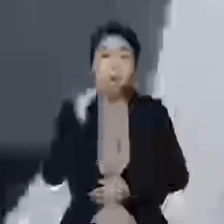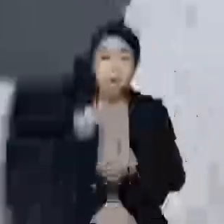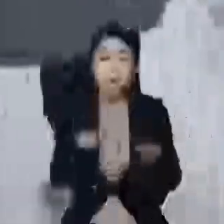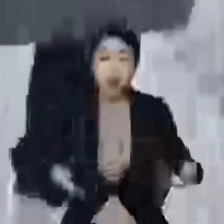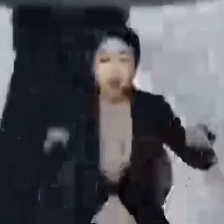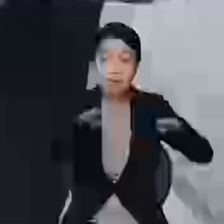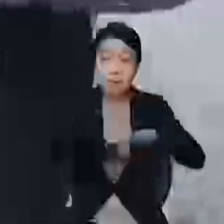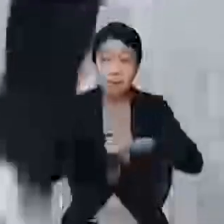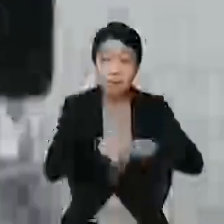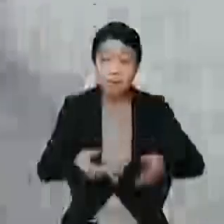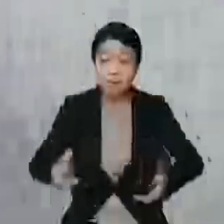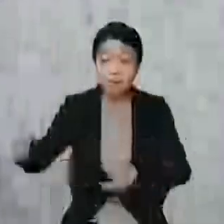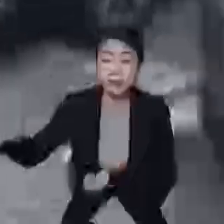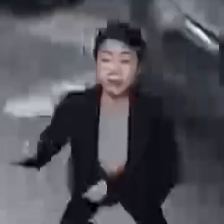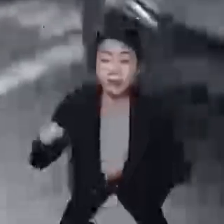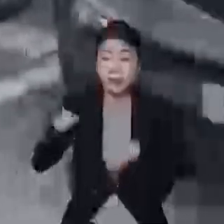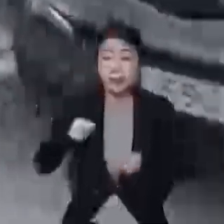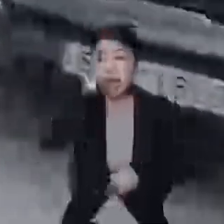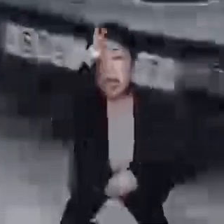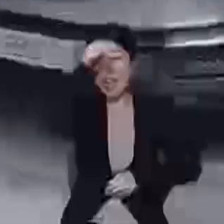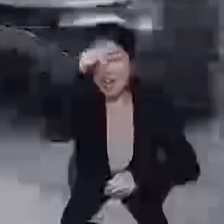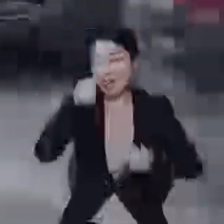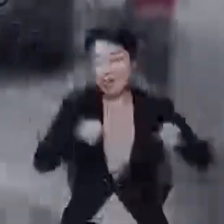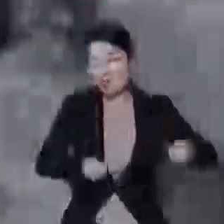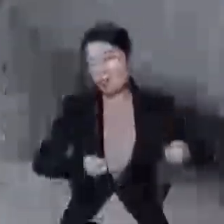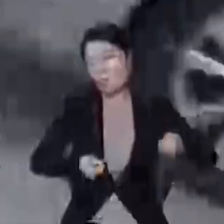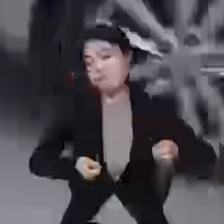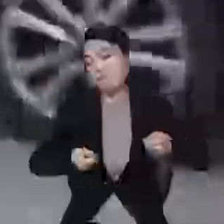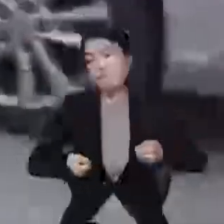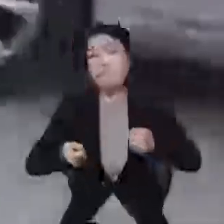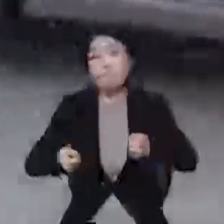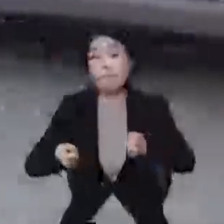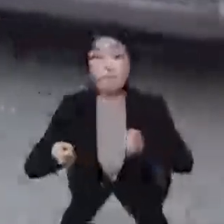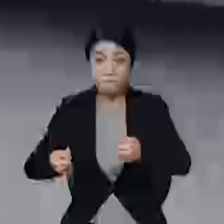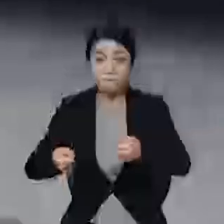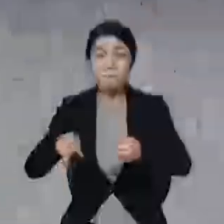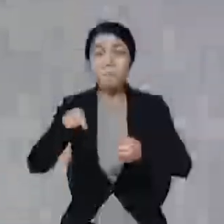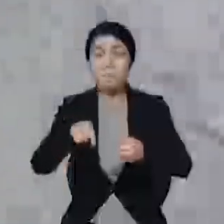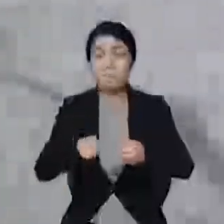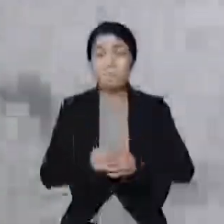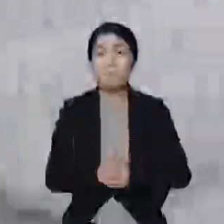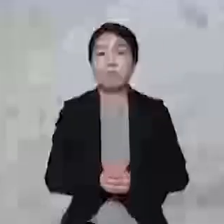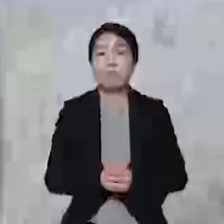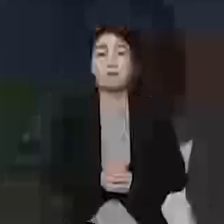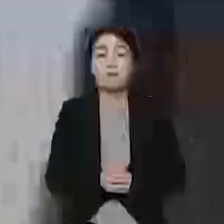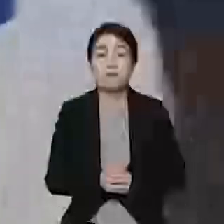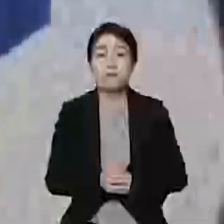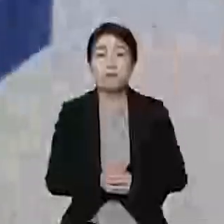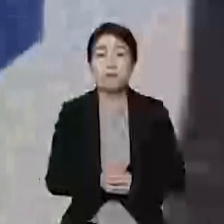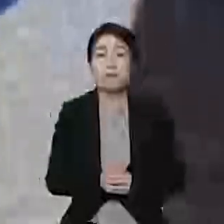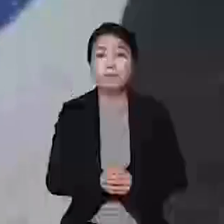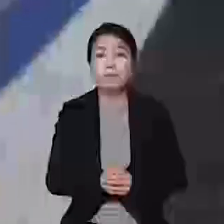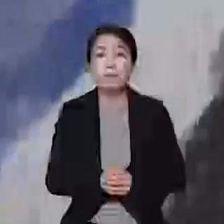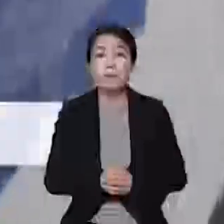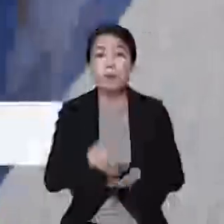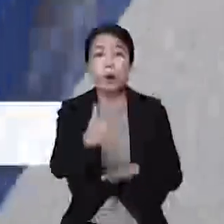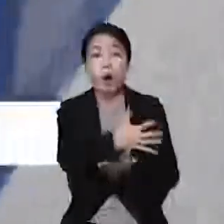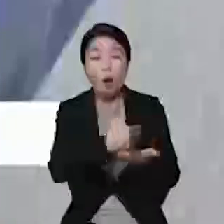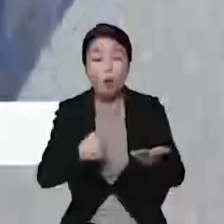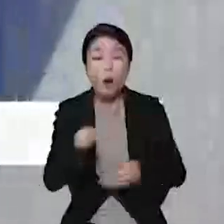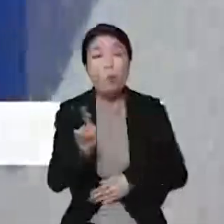파란색 박스를 든 경찰 수사관들이 민주노총 건설노조 사무실을 빠져나옵니다. 어떤